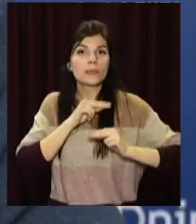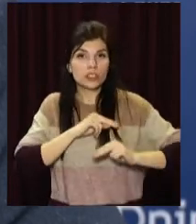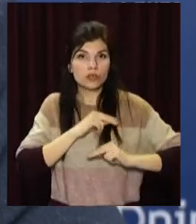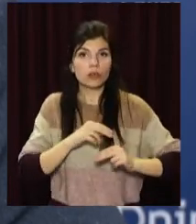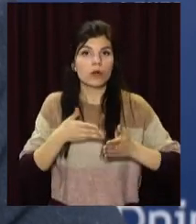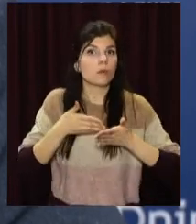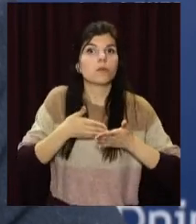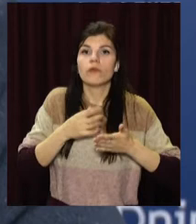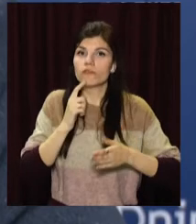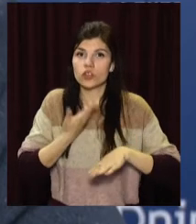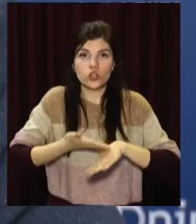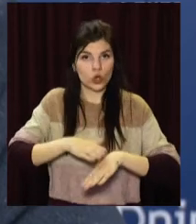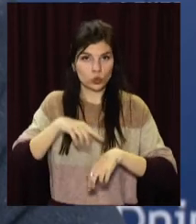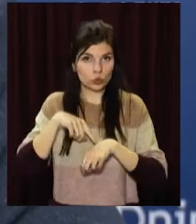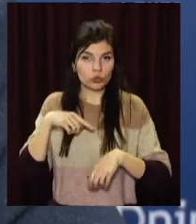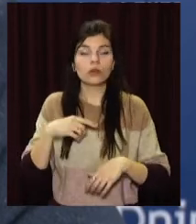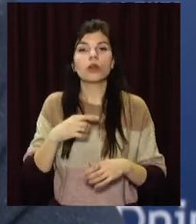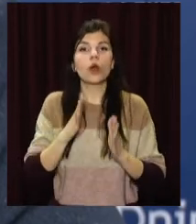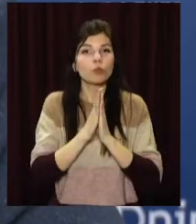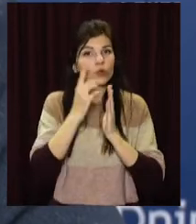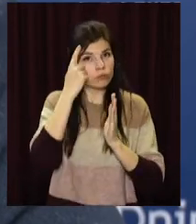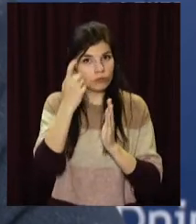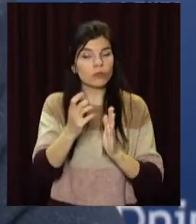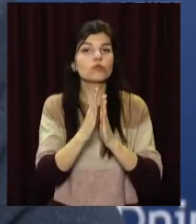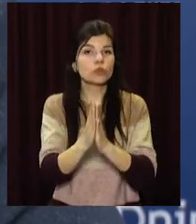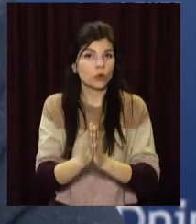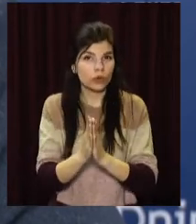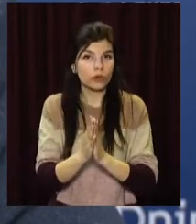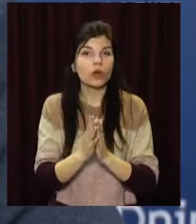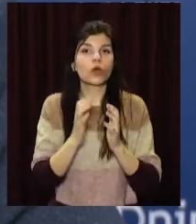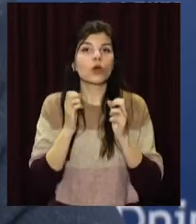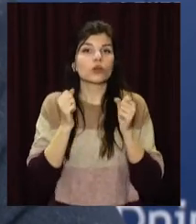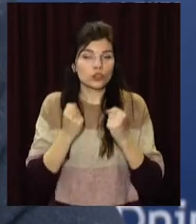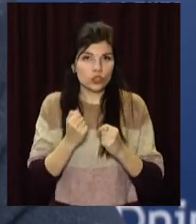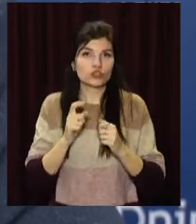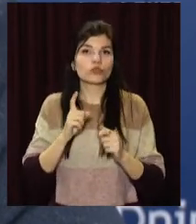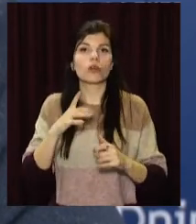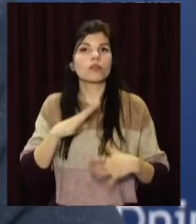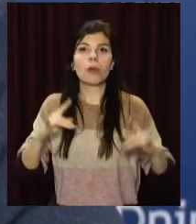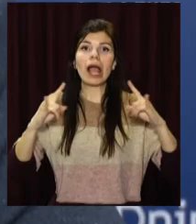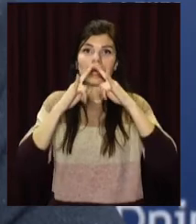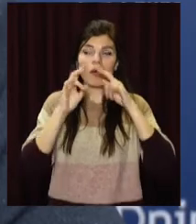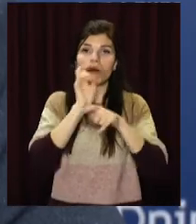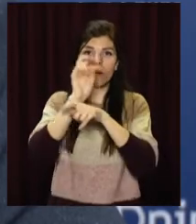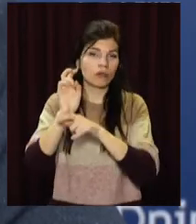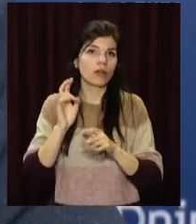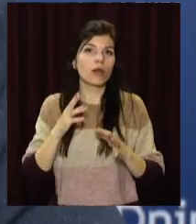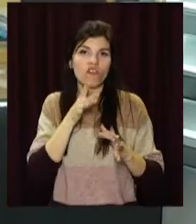на межі, тому хочеться звернутися з застереженням та проханням утриматись від відвідування храмів під час